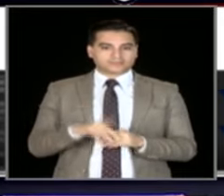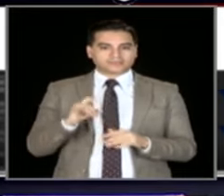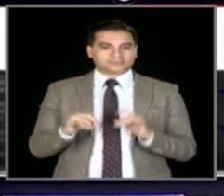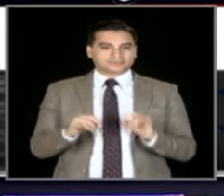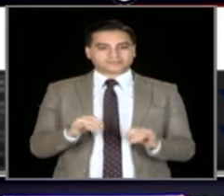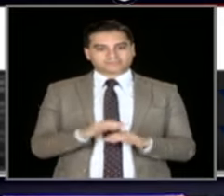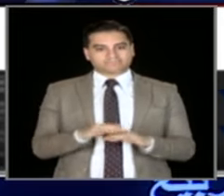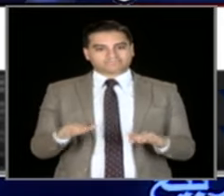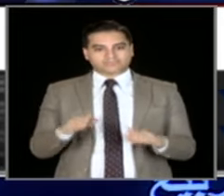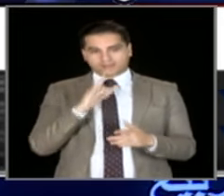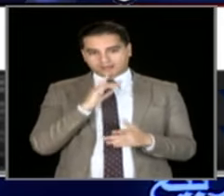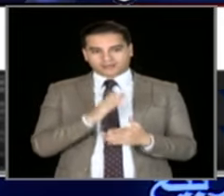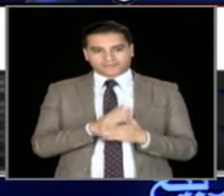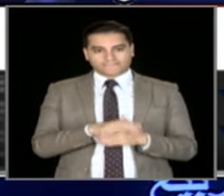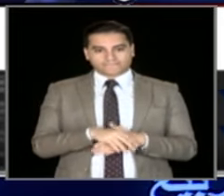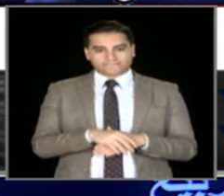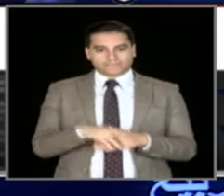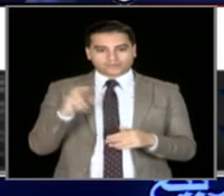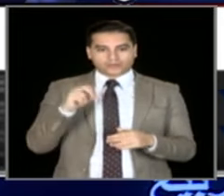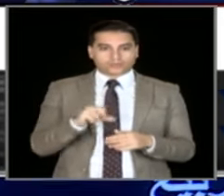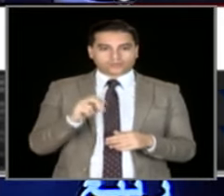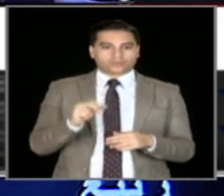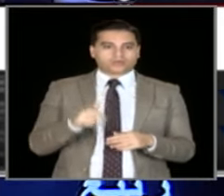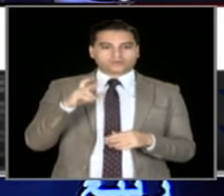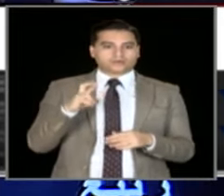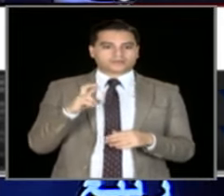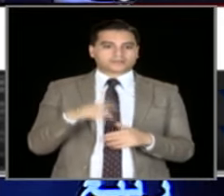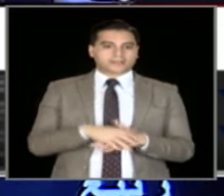50-50، ده في رأيي. القوقاز.